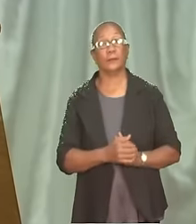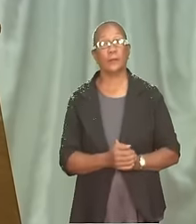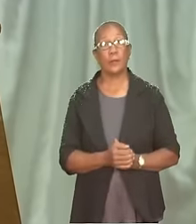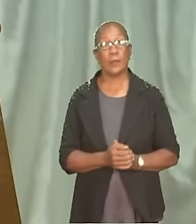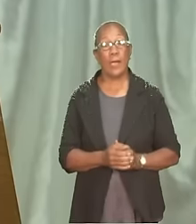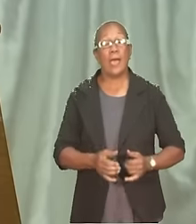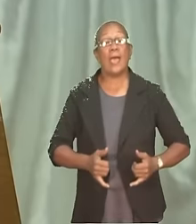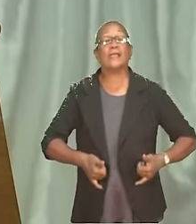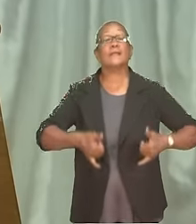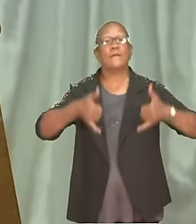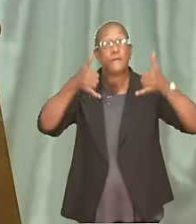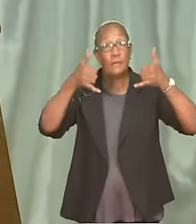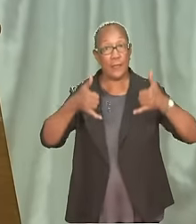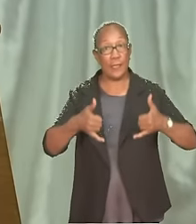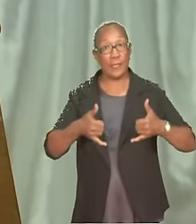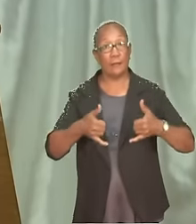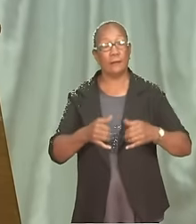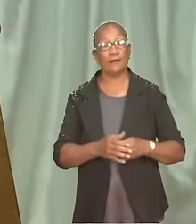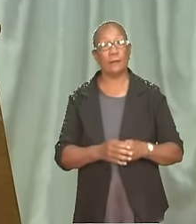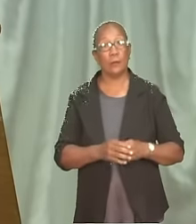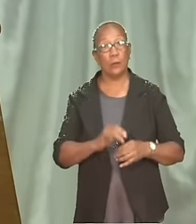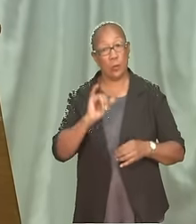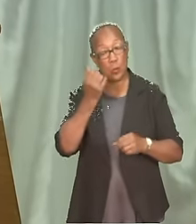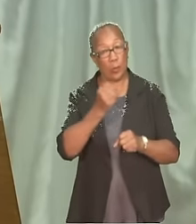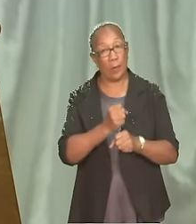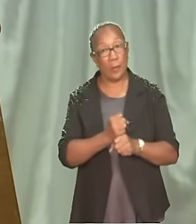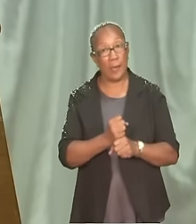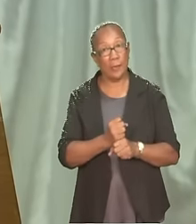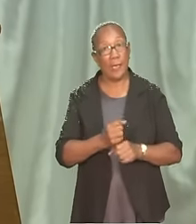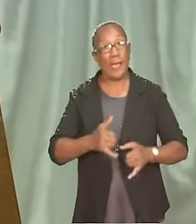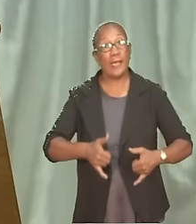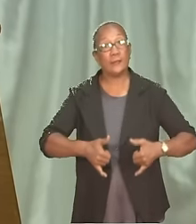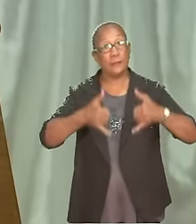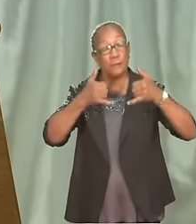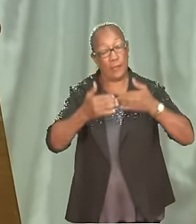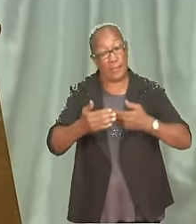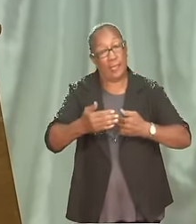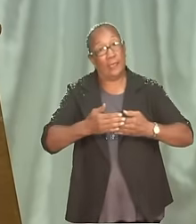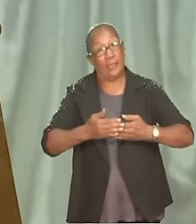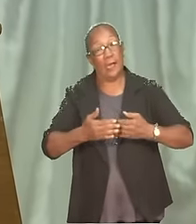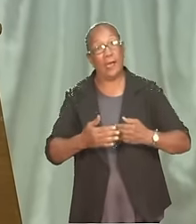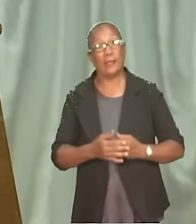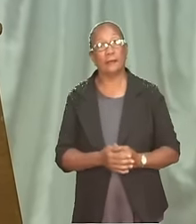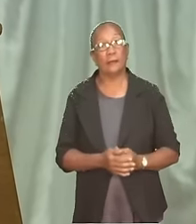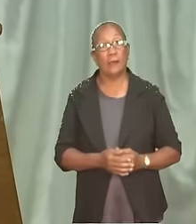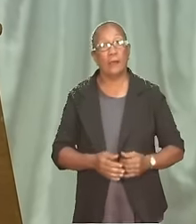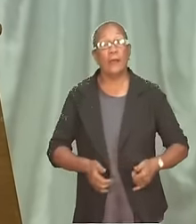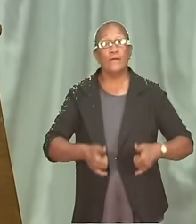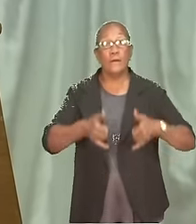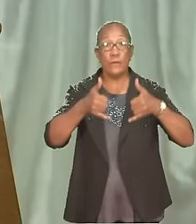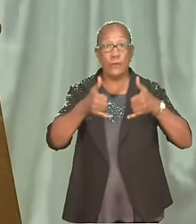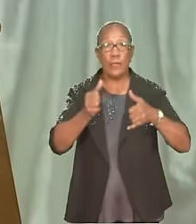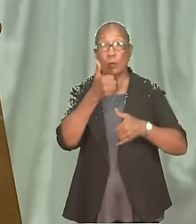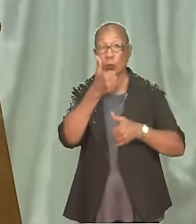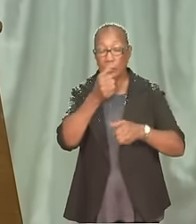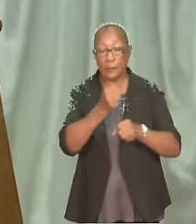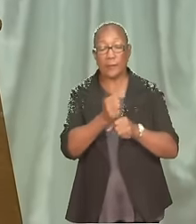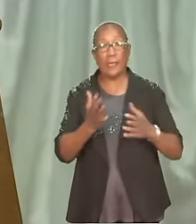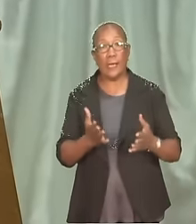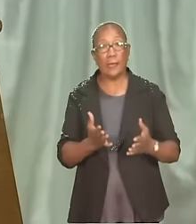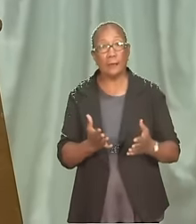Er is veel hersteld, er is veel ingehaald, veel op rails gezet.